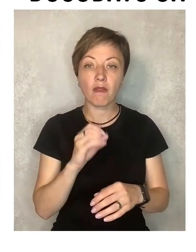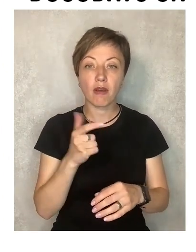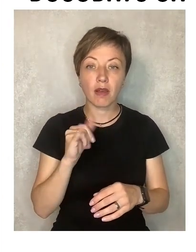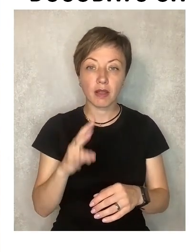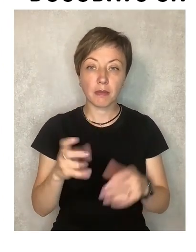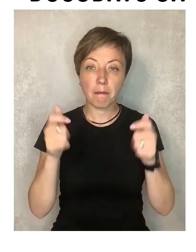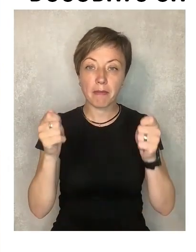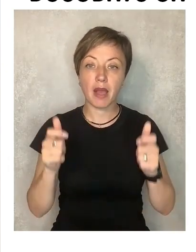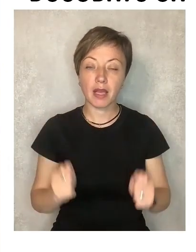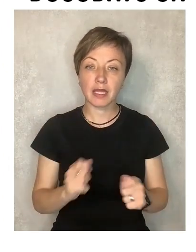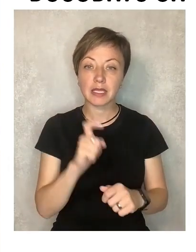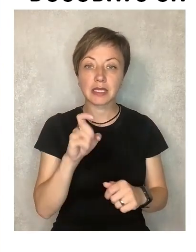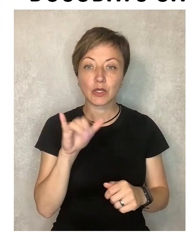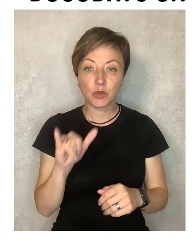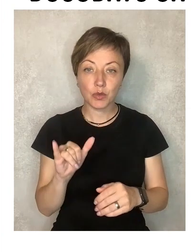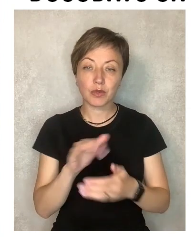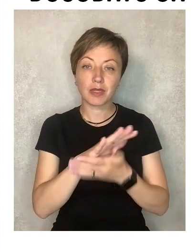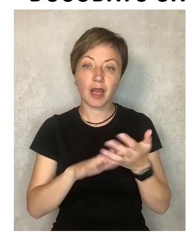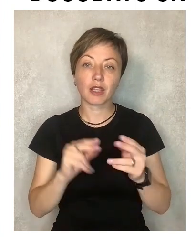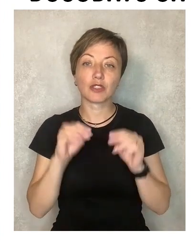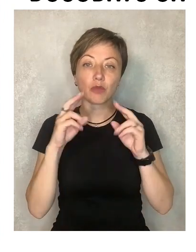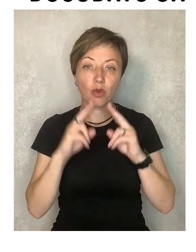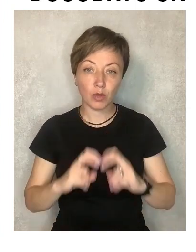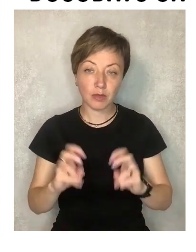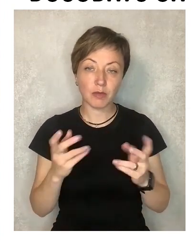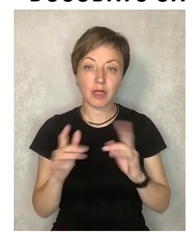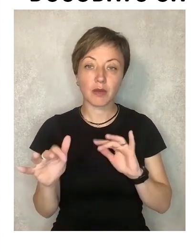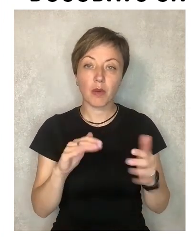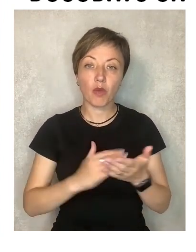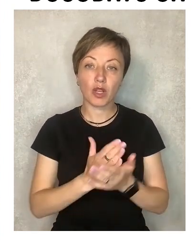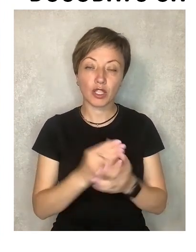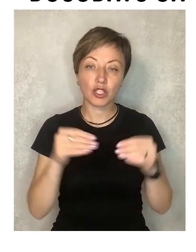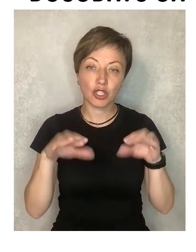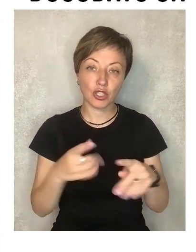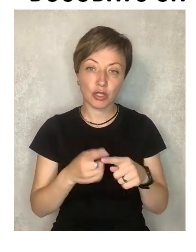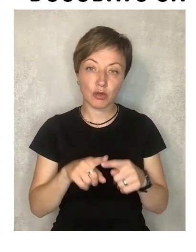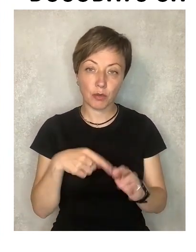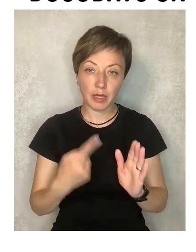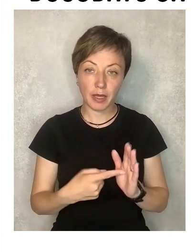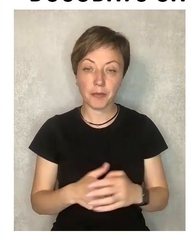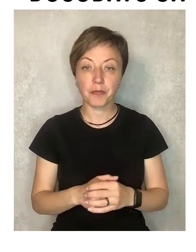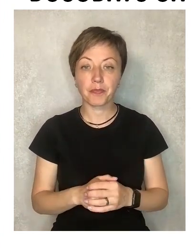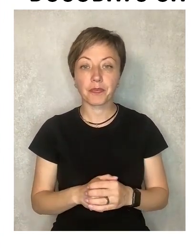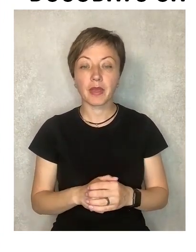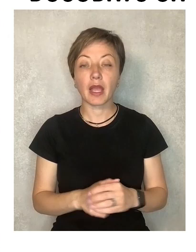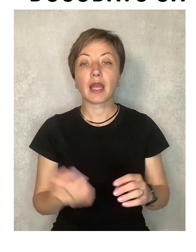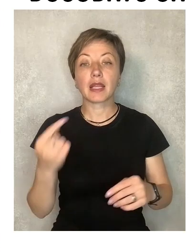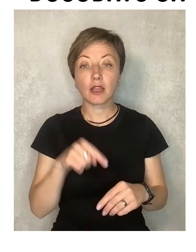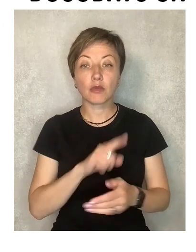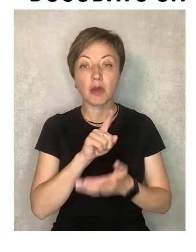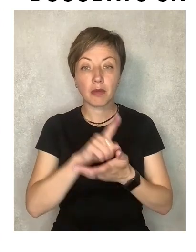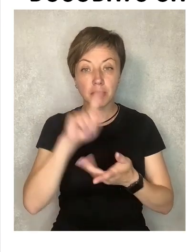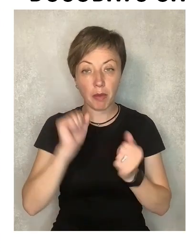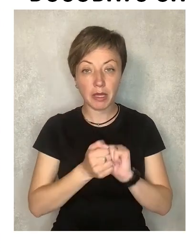пішла далі, ніж просто розгляд, а пішли якісь певні політичні рішення з цього приводу. Те, що ми маємо запам'ятати, це